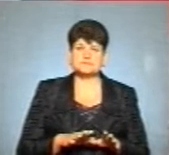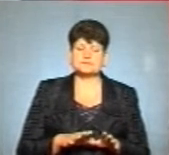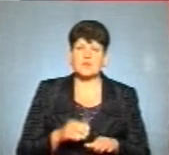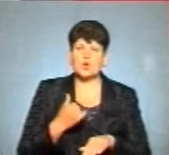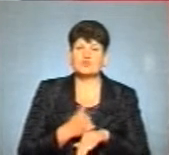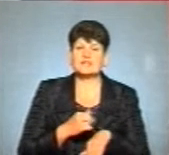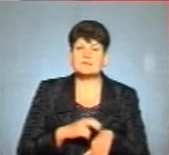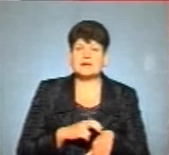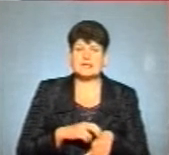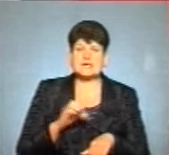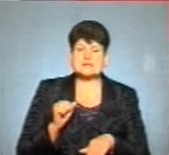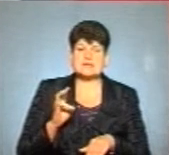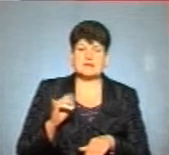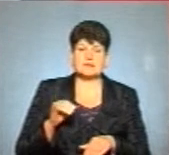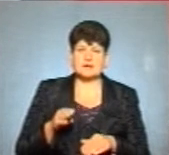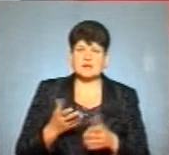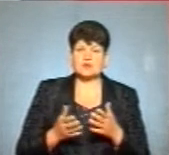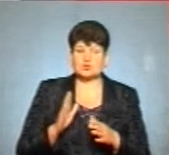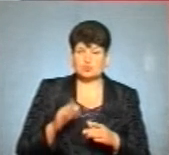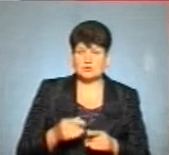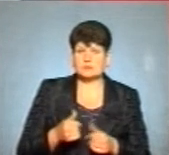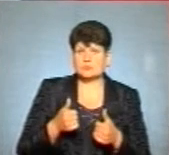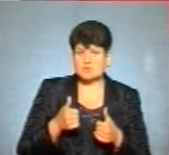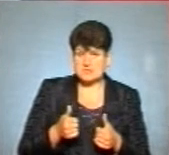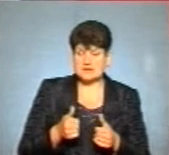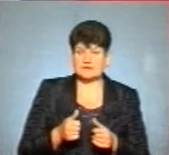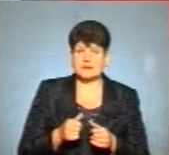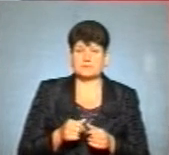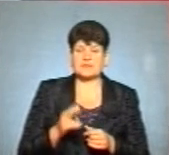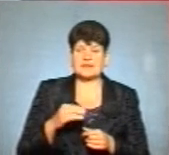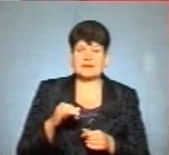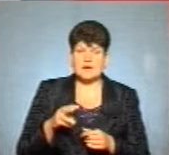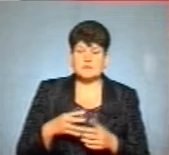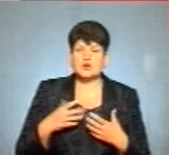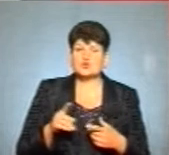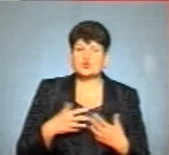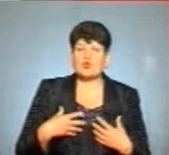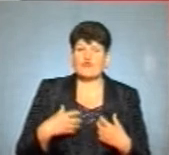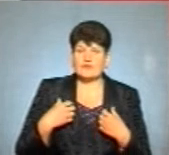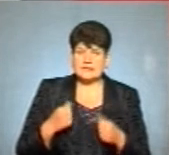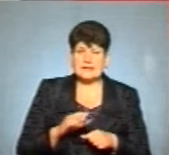головним лікарем санітарним. Якщо буде позитивна динаміка щодо виздоровніх, щодо